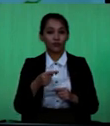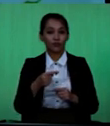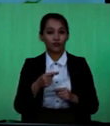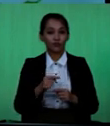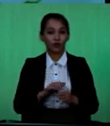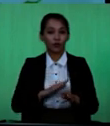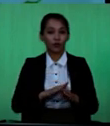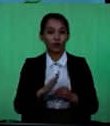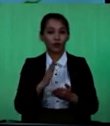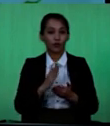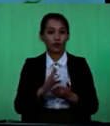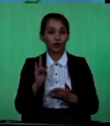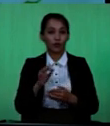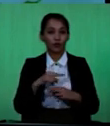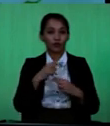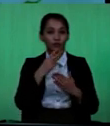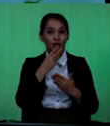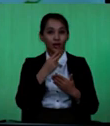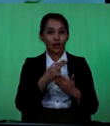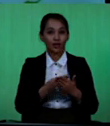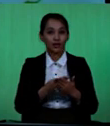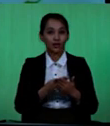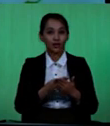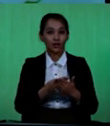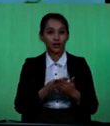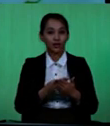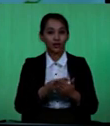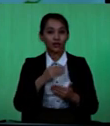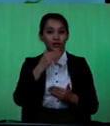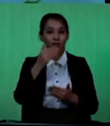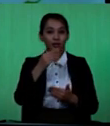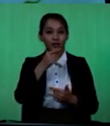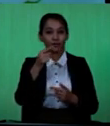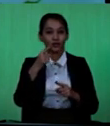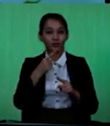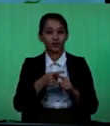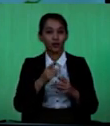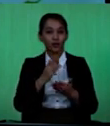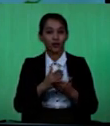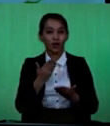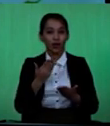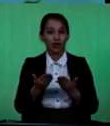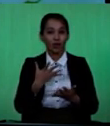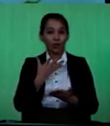diqqat bilan qarasangiz, tepa qismida ishoralar bor. Ularni o'z o'rniga qo'ysangiz,